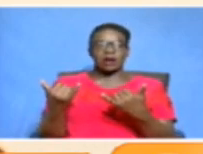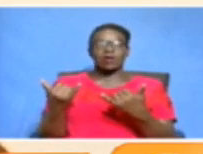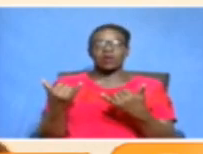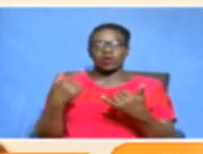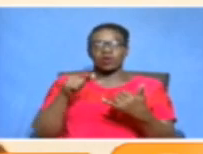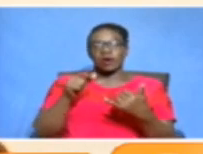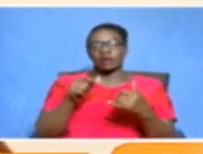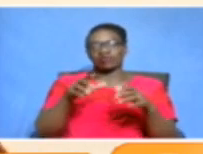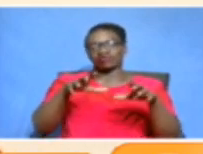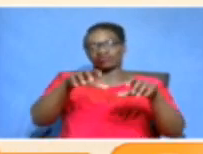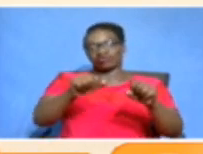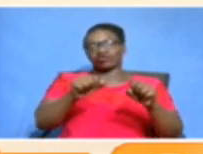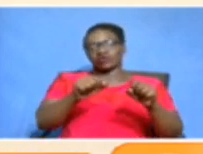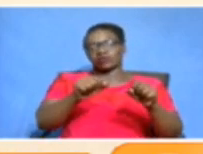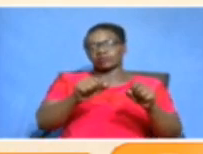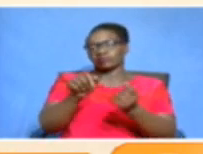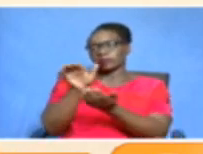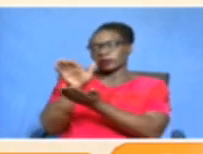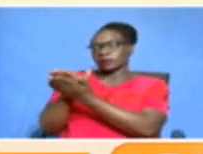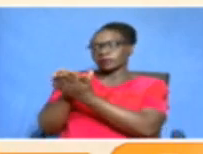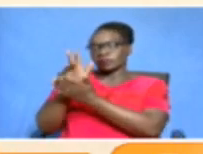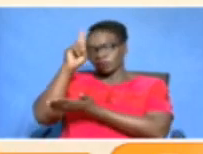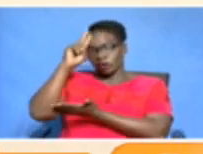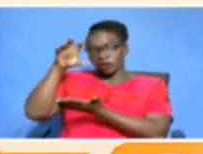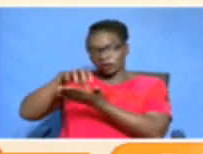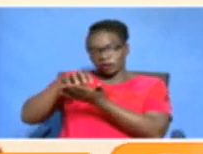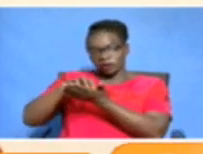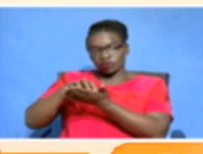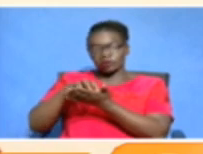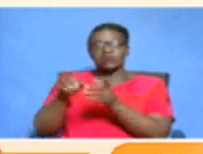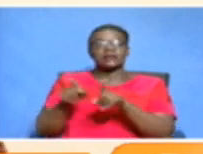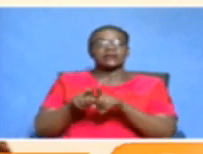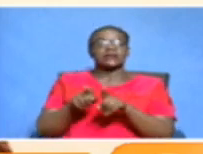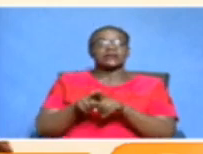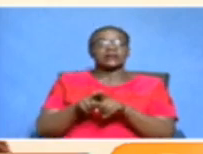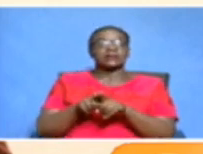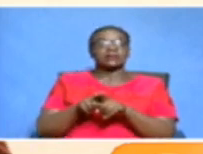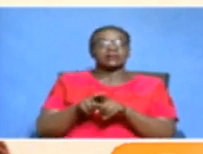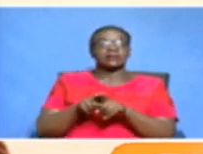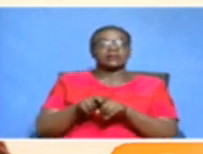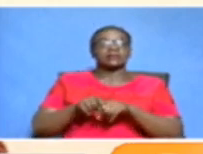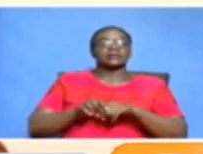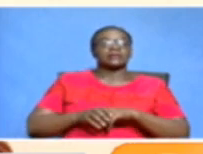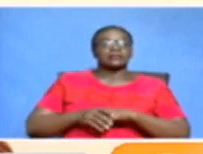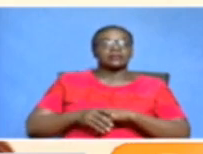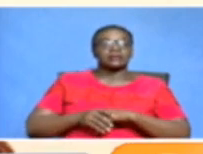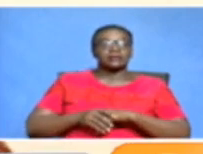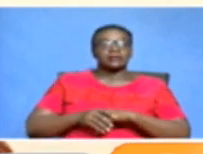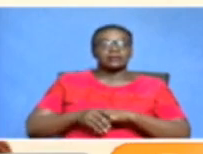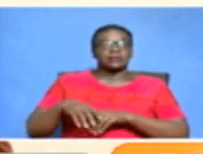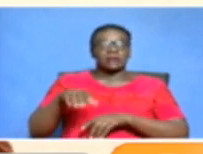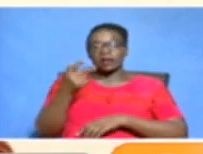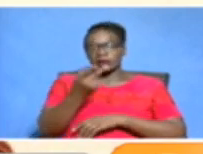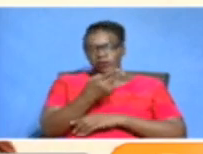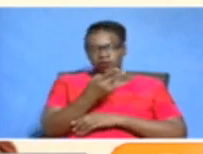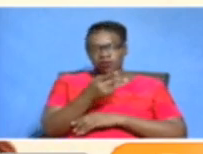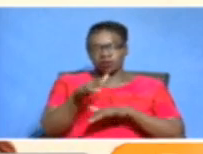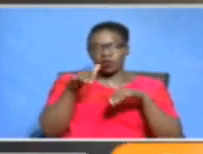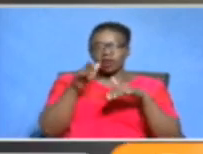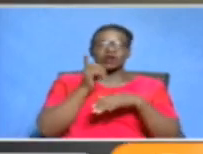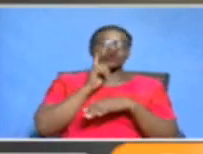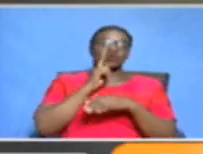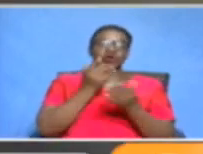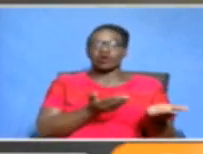detained at the police station and the two are arrested pending for court action